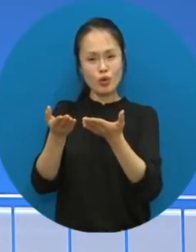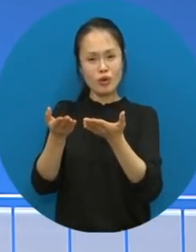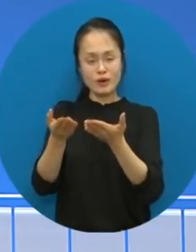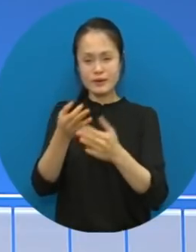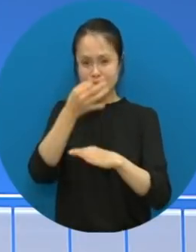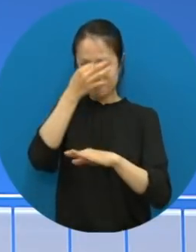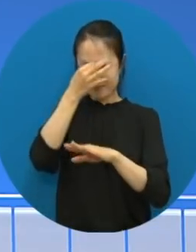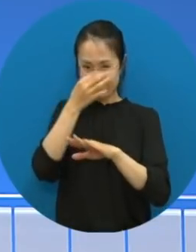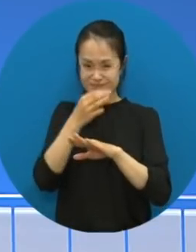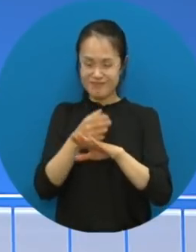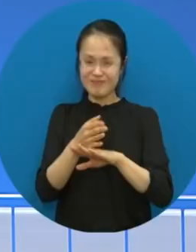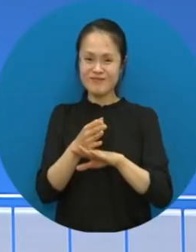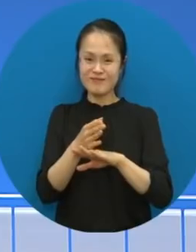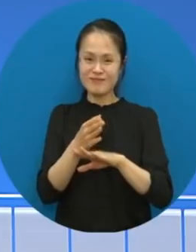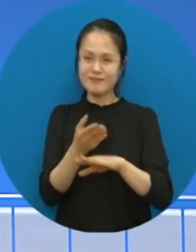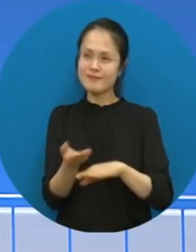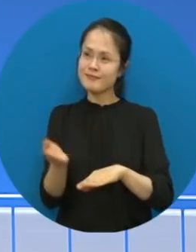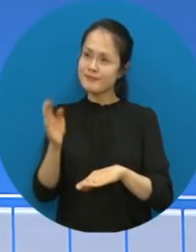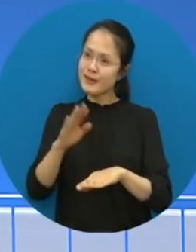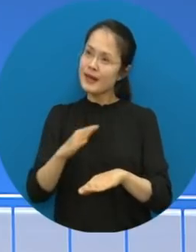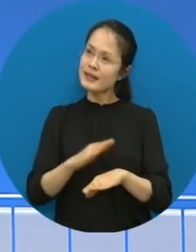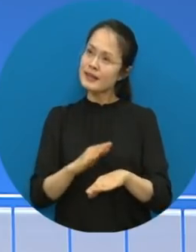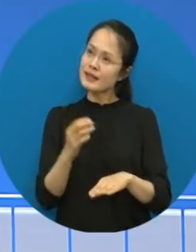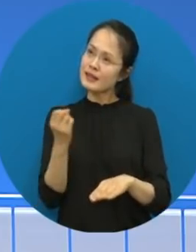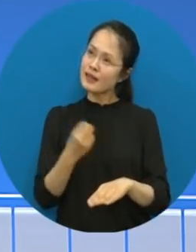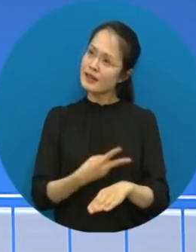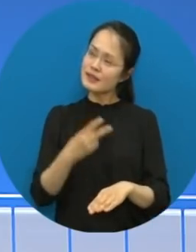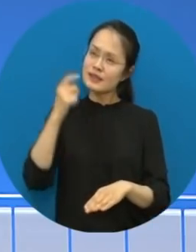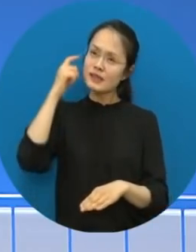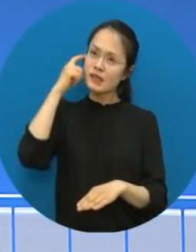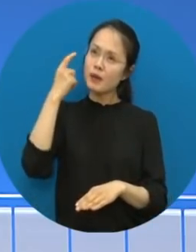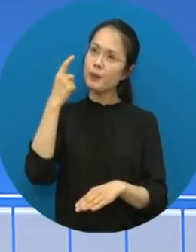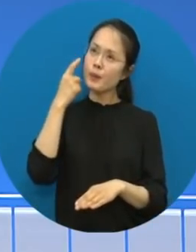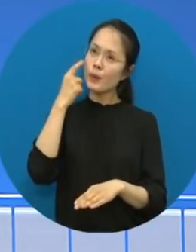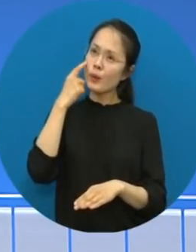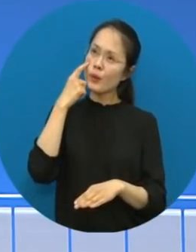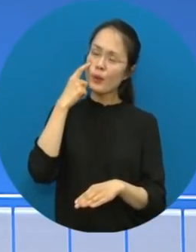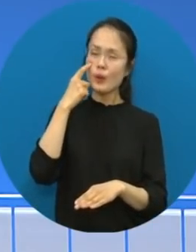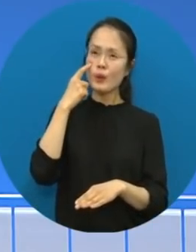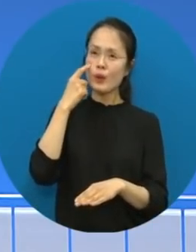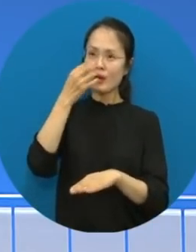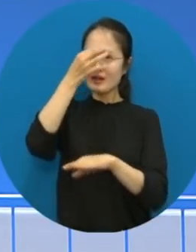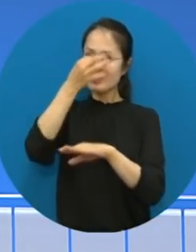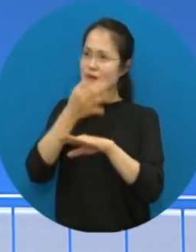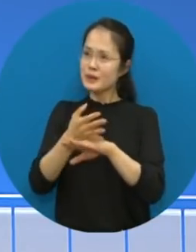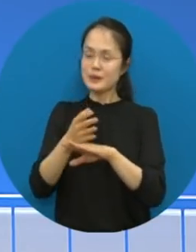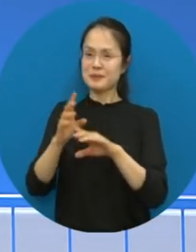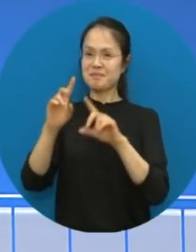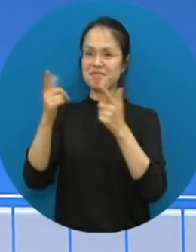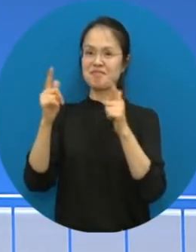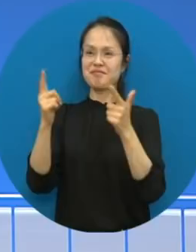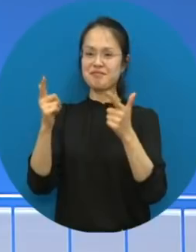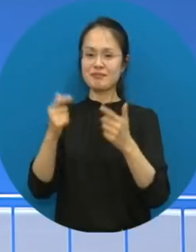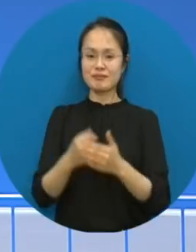죄송하지만 가만히 생각해보니까 별로 죄송하지 않더라고요. 그래서 다시 정정합니다. 죄송하지 않습니다.